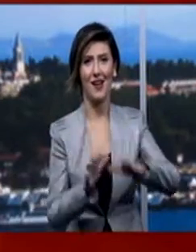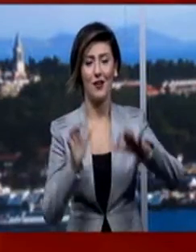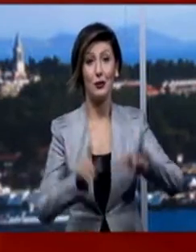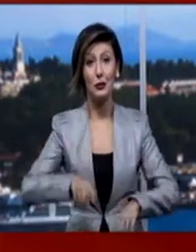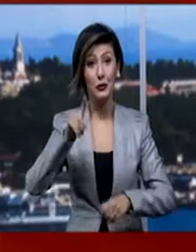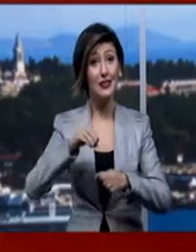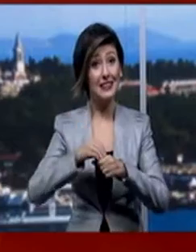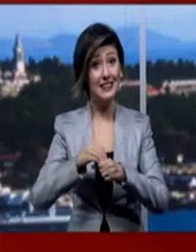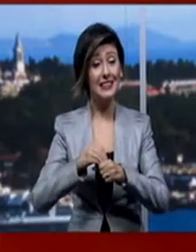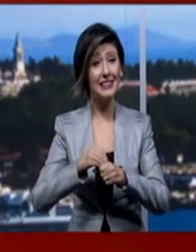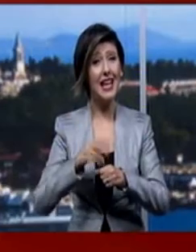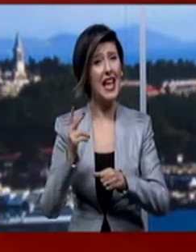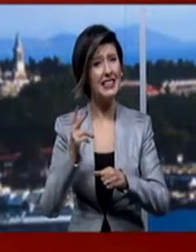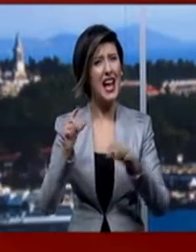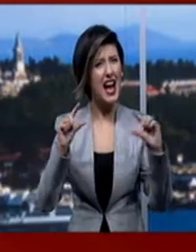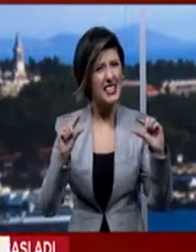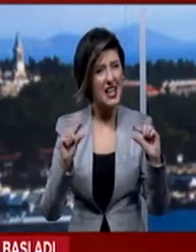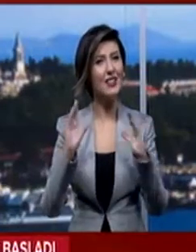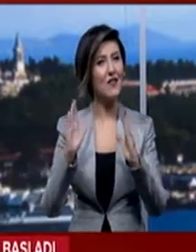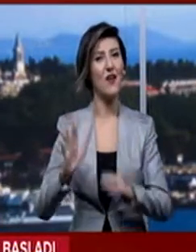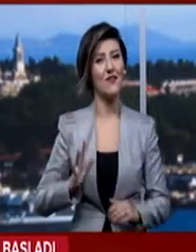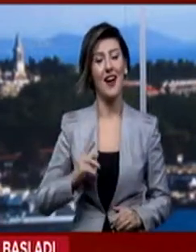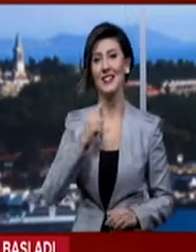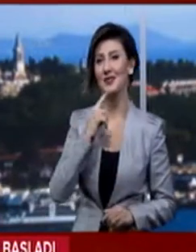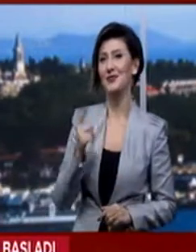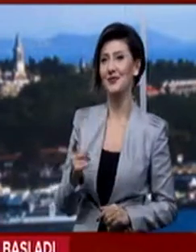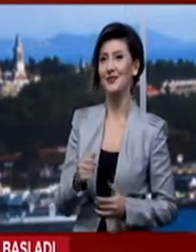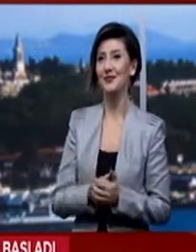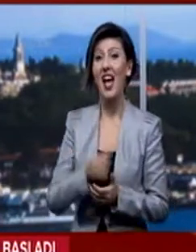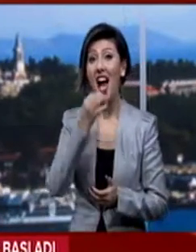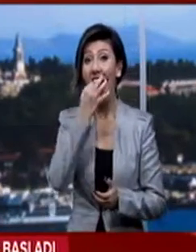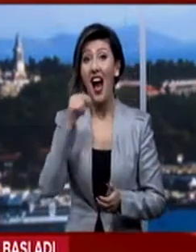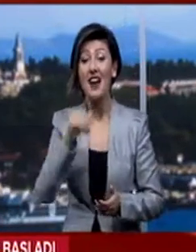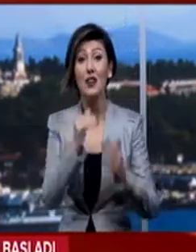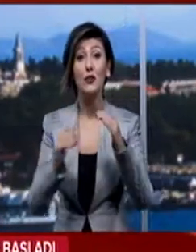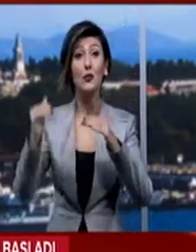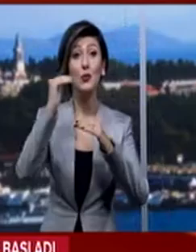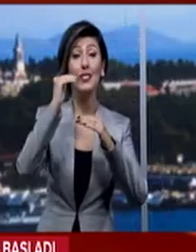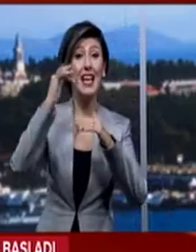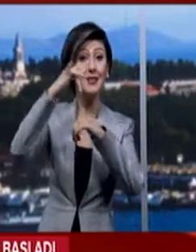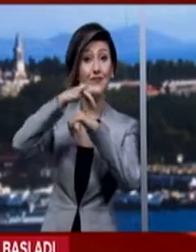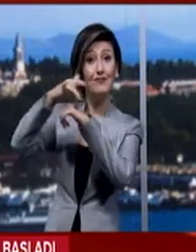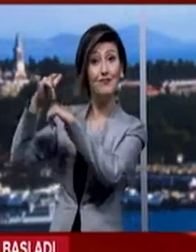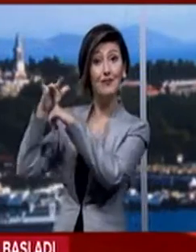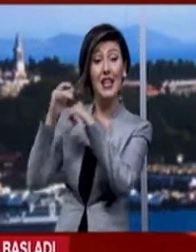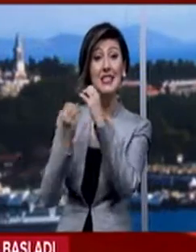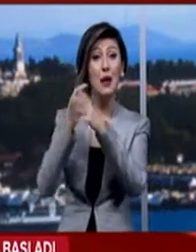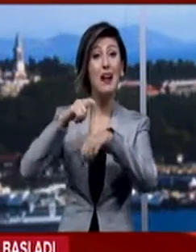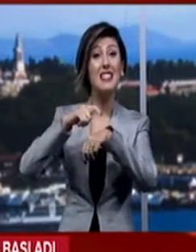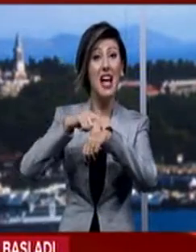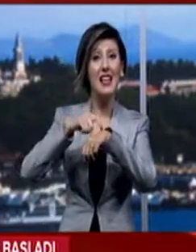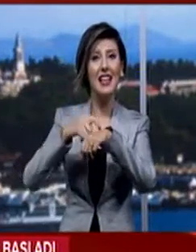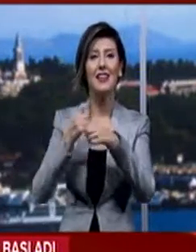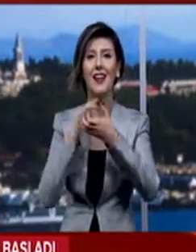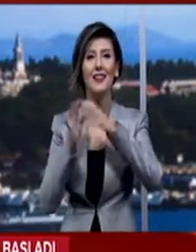gün içinde etkisini azaltarak devam ettireceği bildirildi. Ankara'nın yüksek kesimleri sabah saatlerinde karla